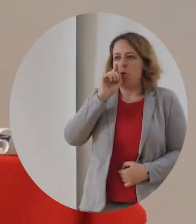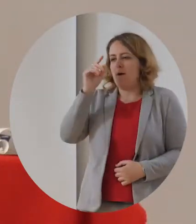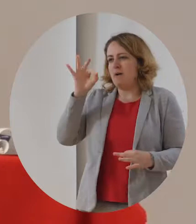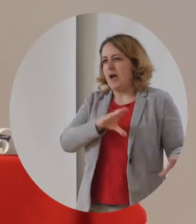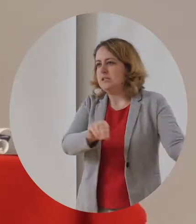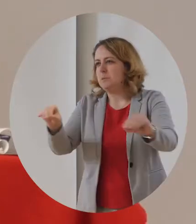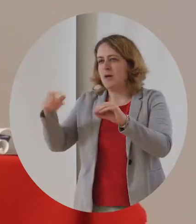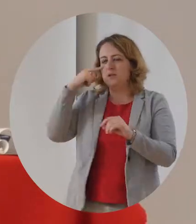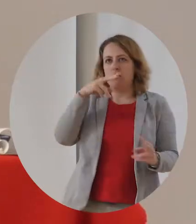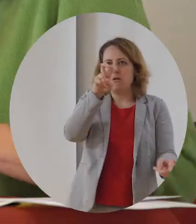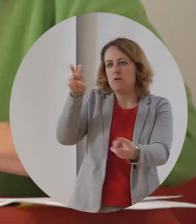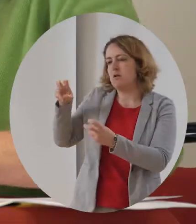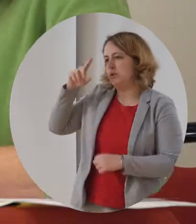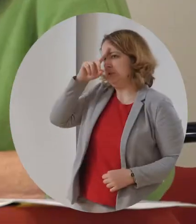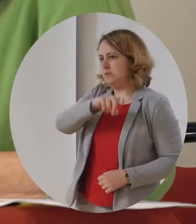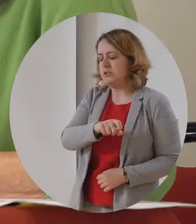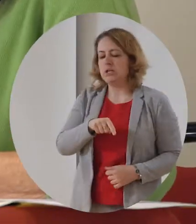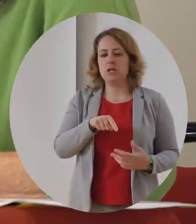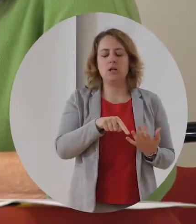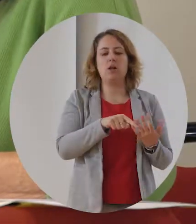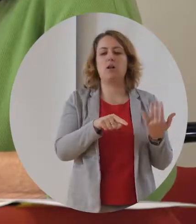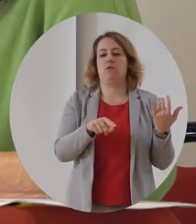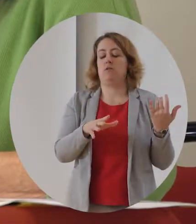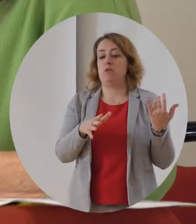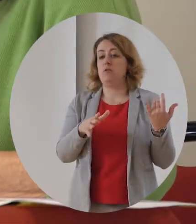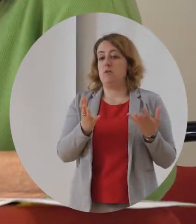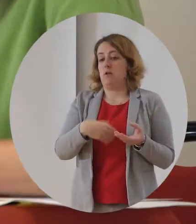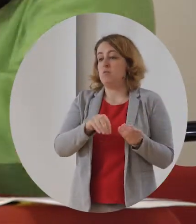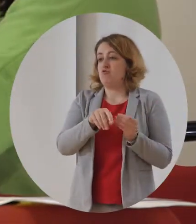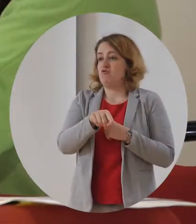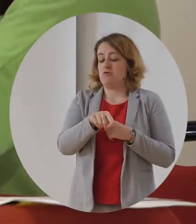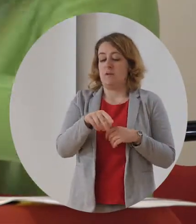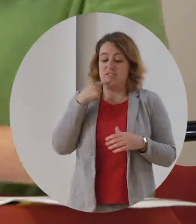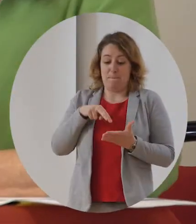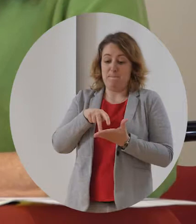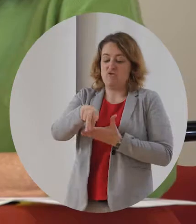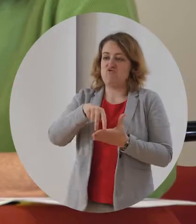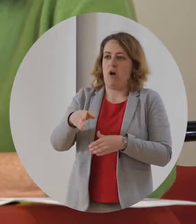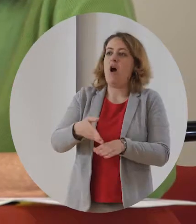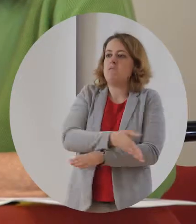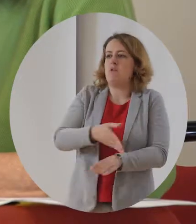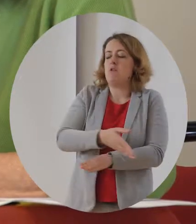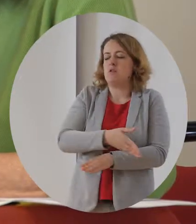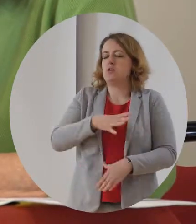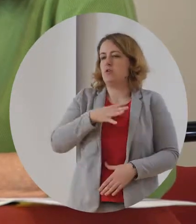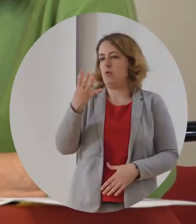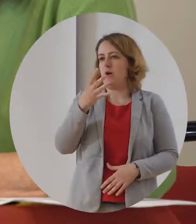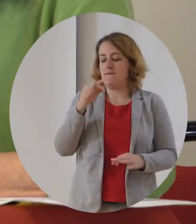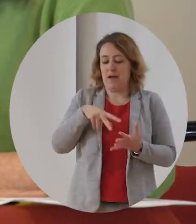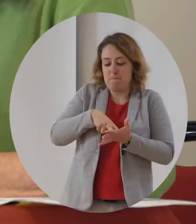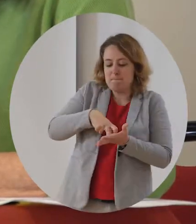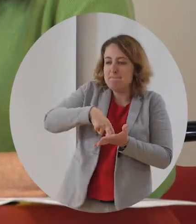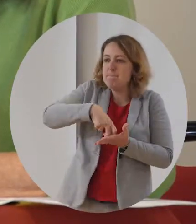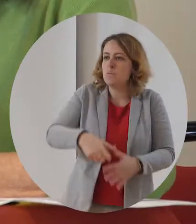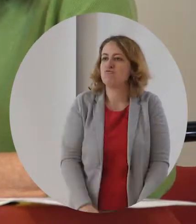dans ce nouvel espace. Et puis, avant la marche, il y a aussi le déplacement à 4 pattes ou